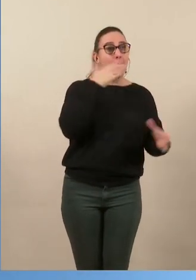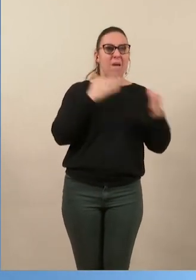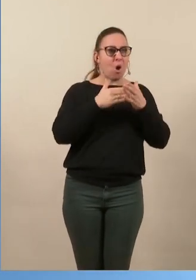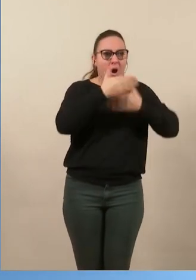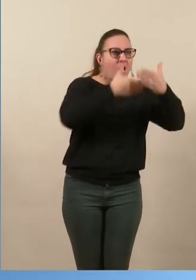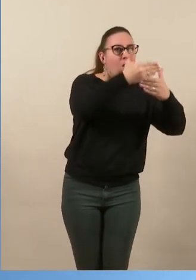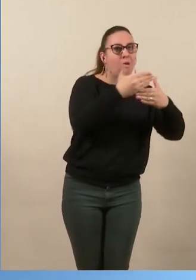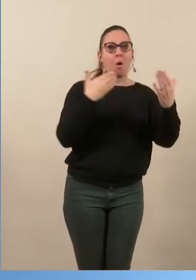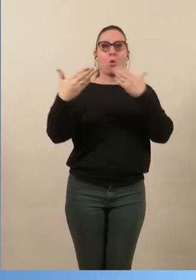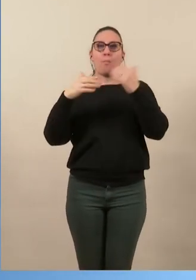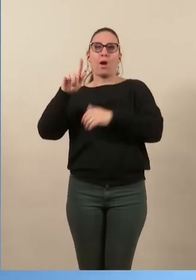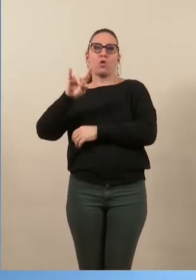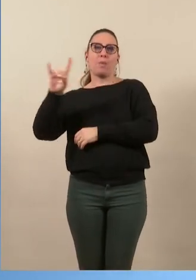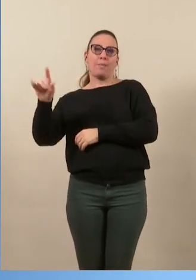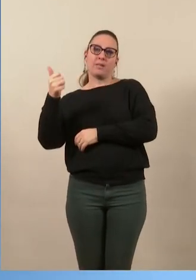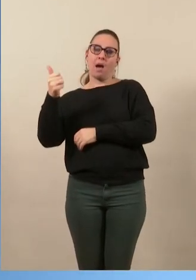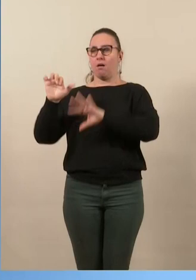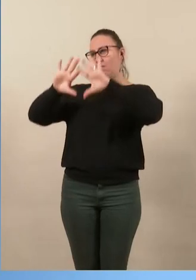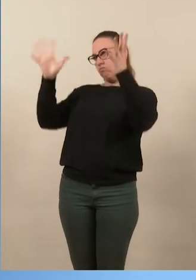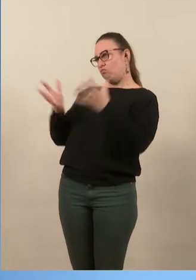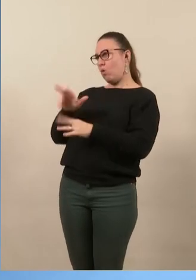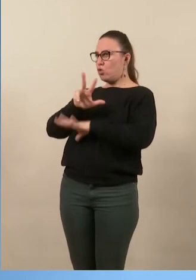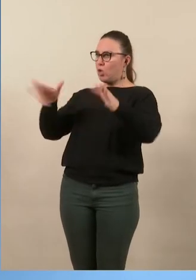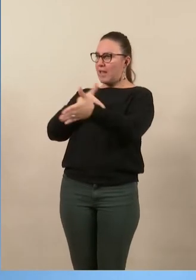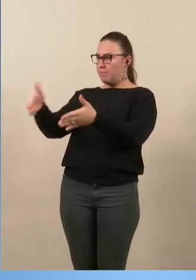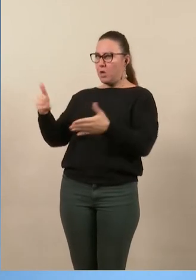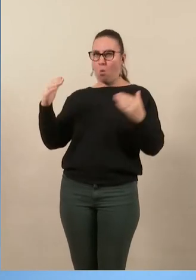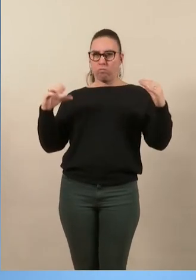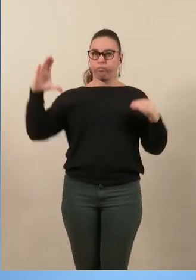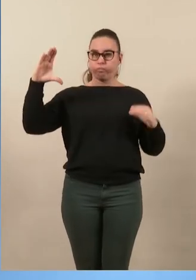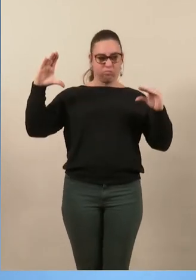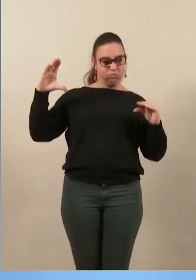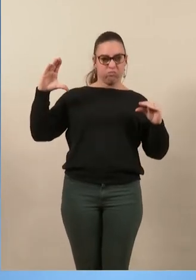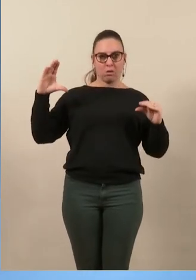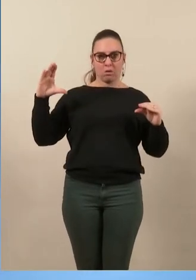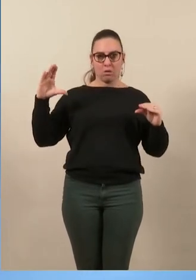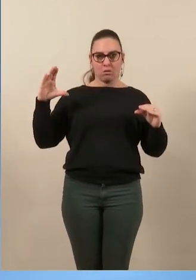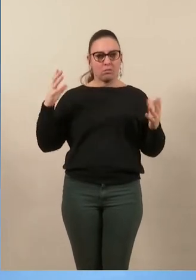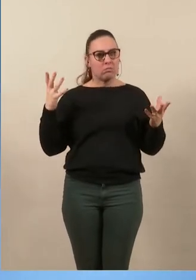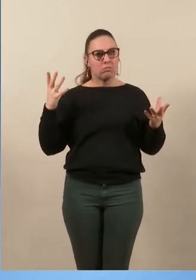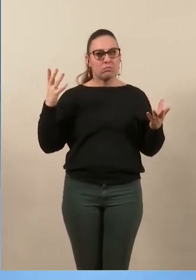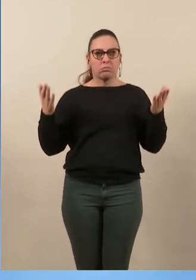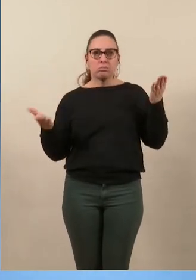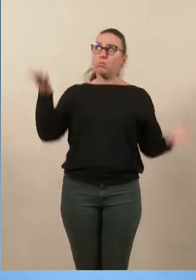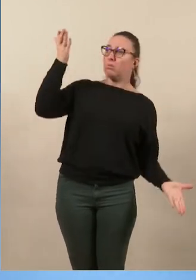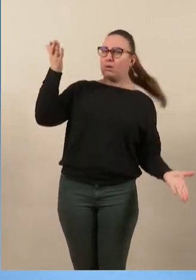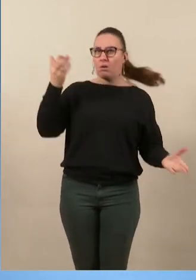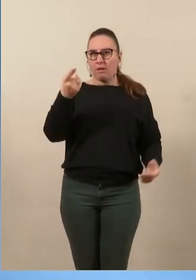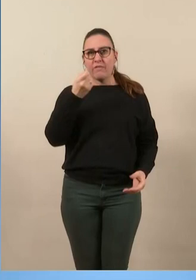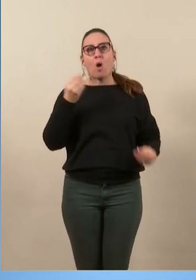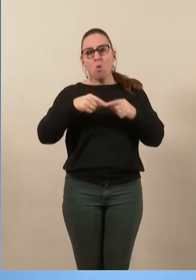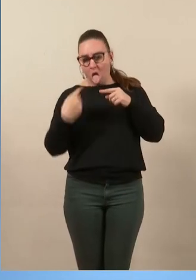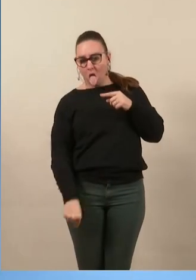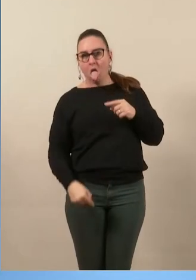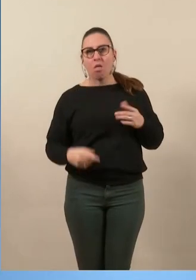avec Grenoble habitat que vous évaluez par ailleurs à 37 millions enfin cher je sais pas où est le déséquilibre des finances de Grenoble he